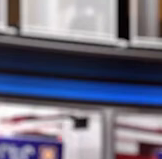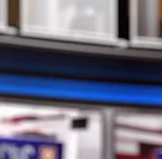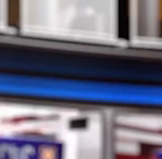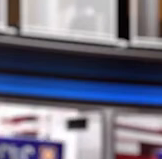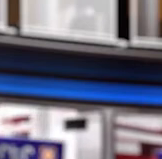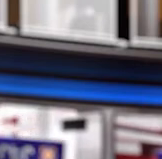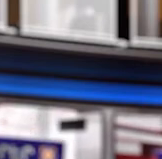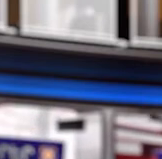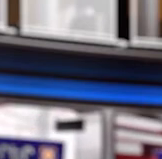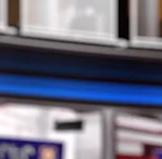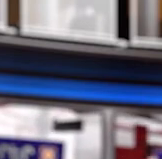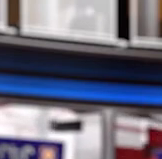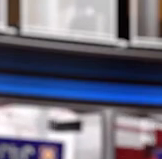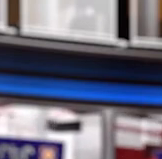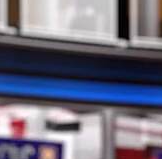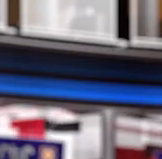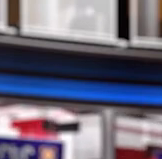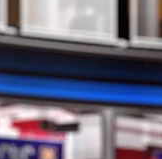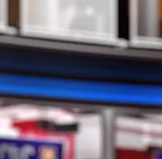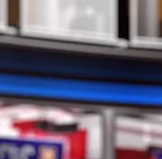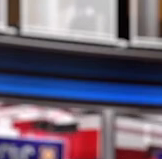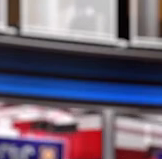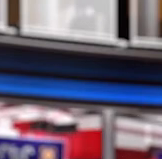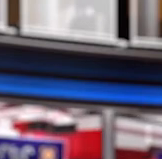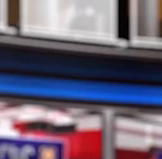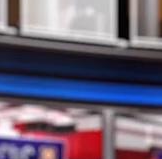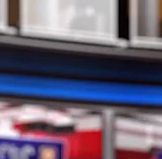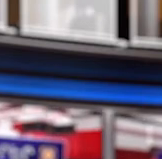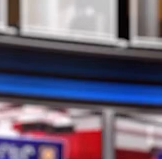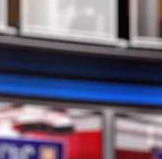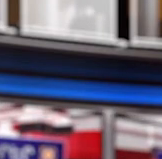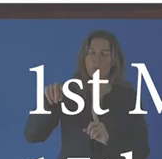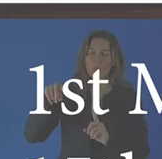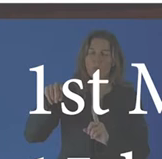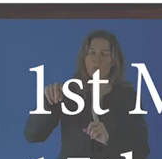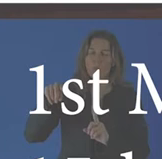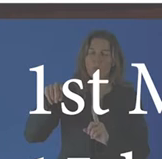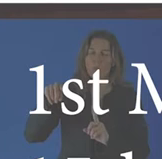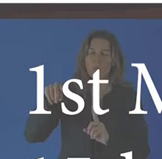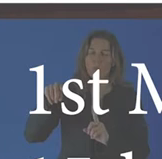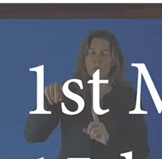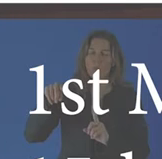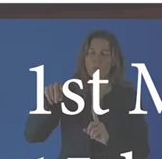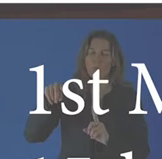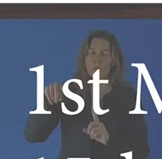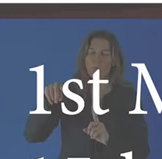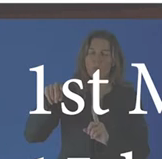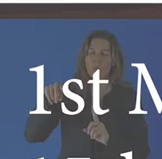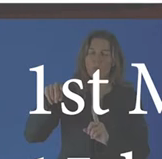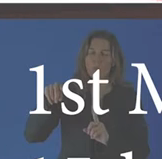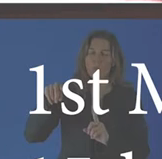mesdames et messieurs bonsoir la télévision d'état d'arménie occidental vous présenterez nouvelle deux jours le président de la république d'arménie